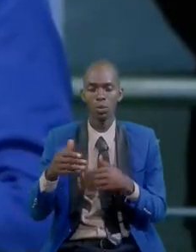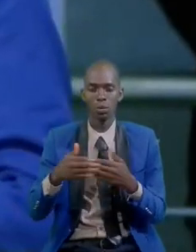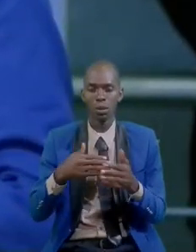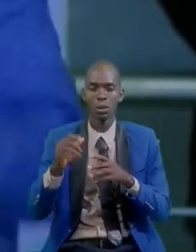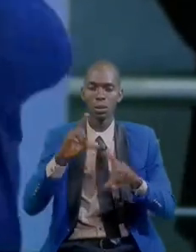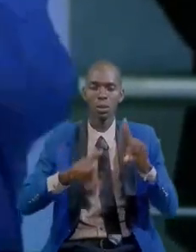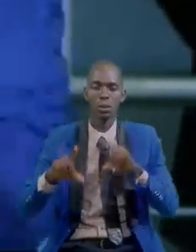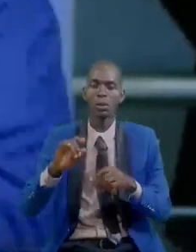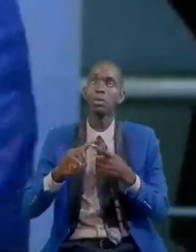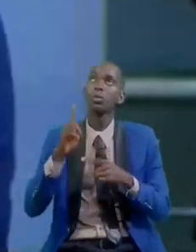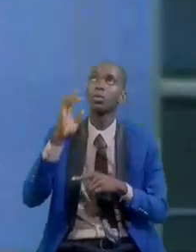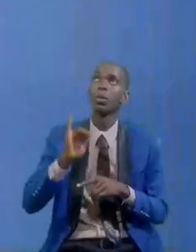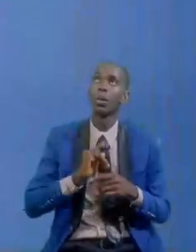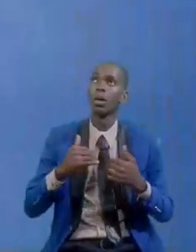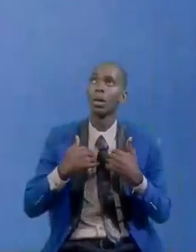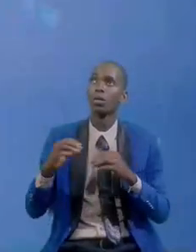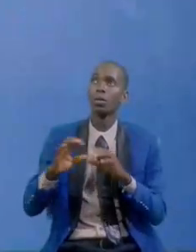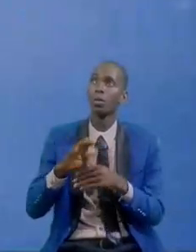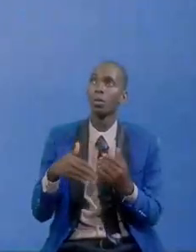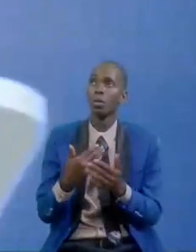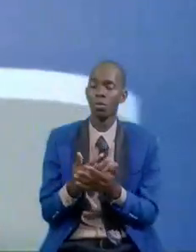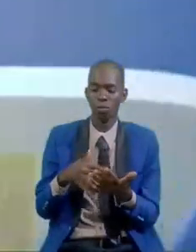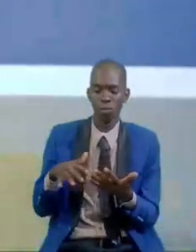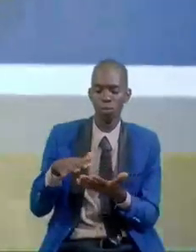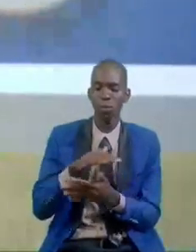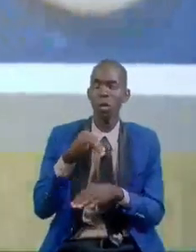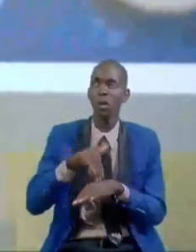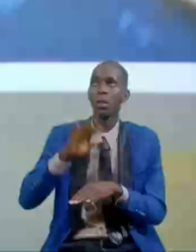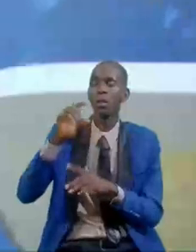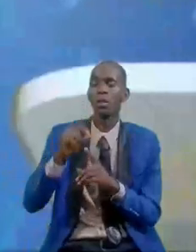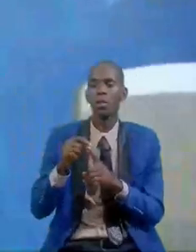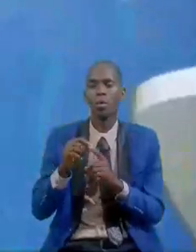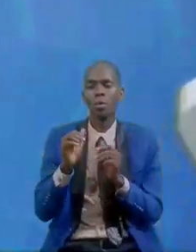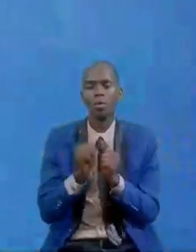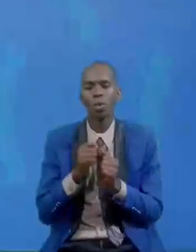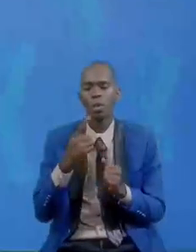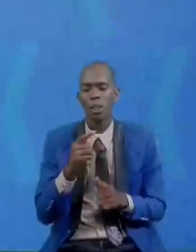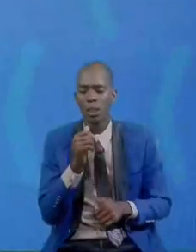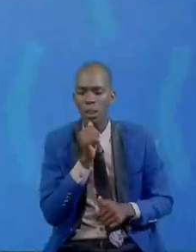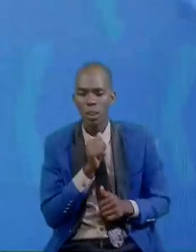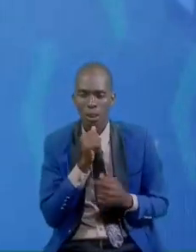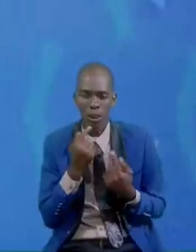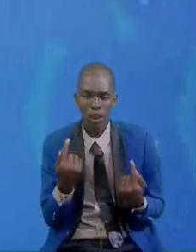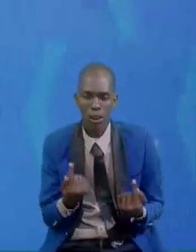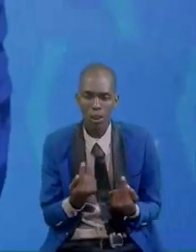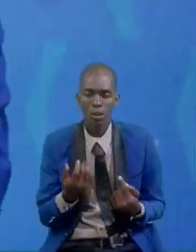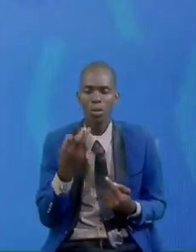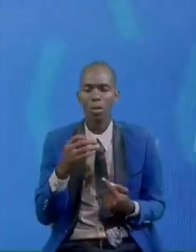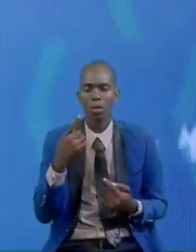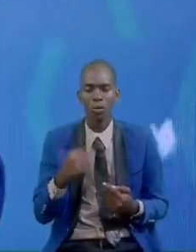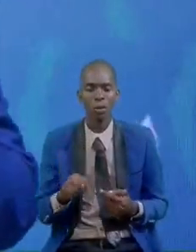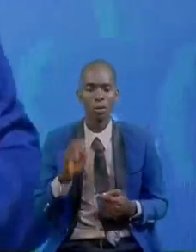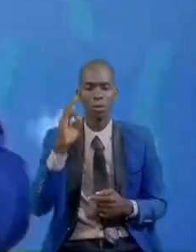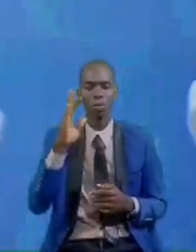fait toutes ces choses par ta parole, avec les péchés secrets des ministres, avec